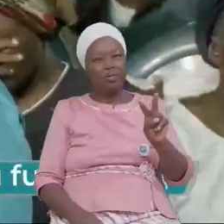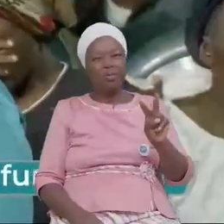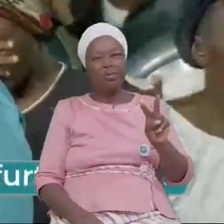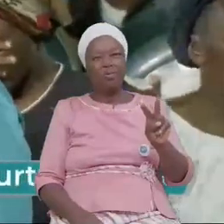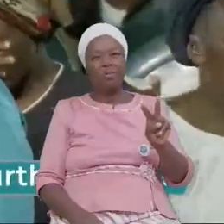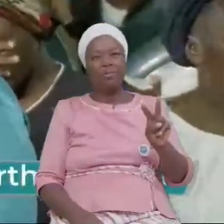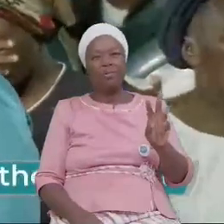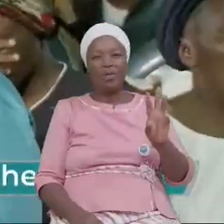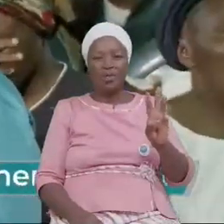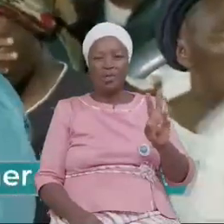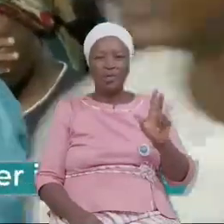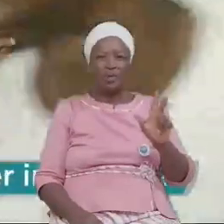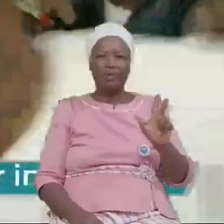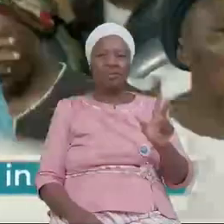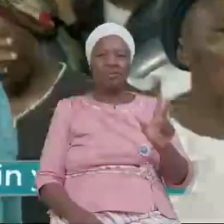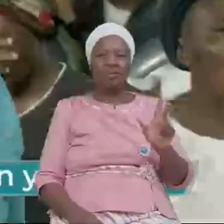63.